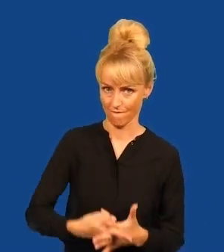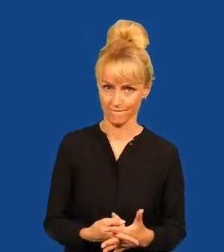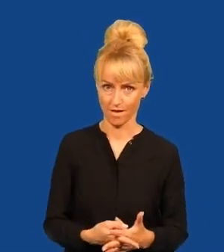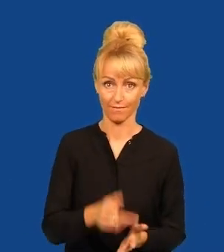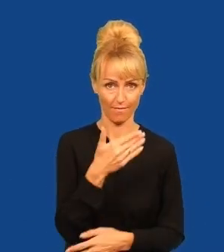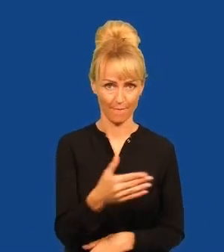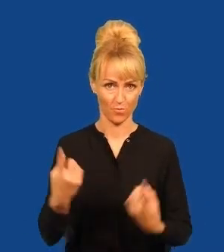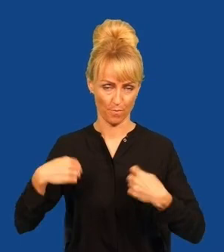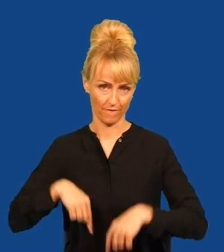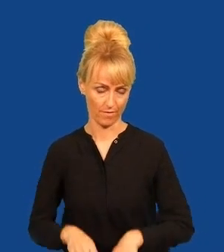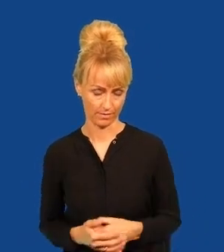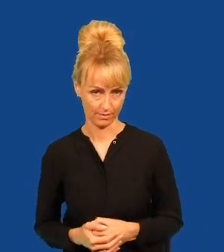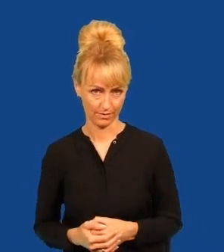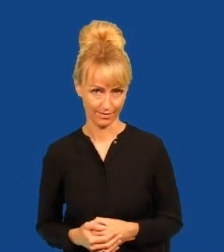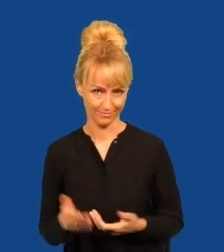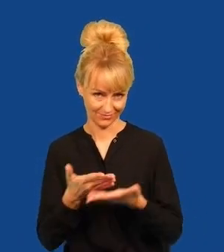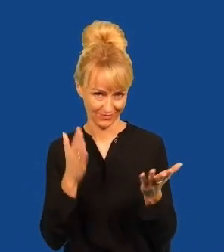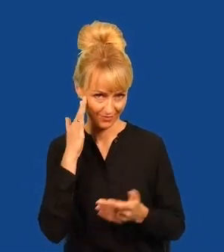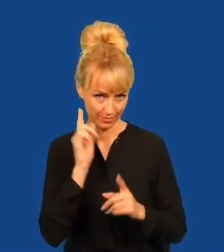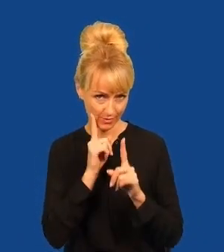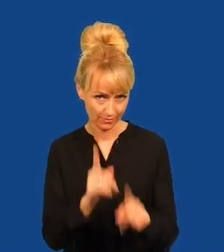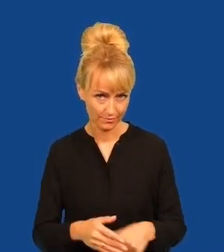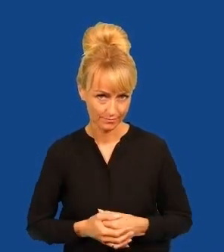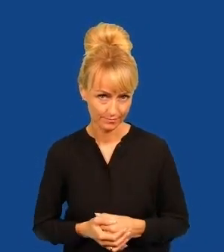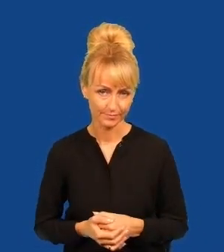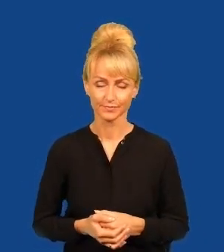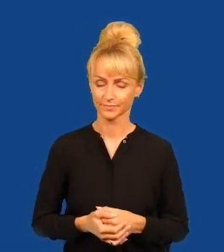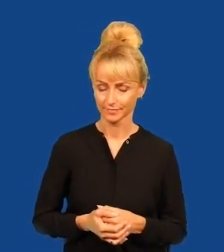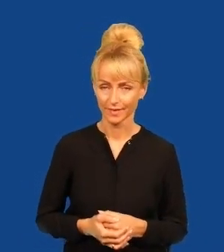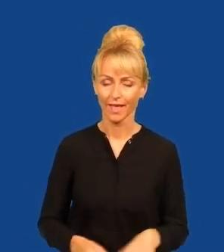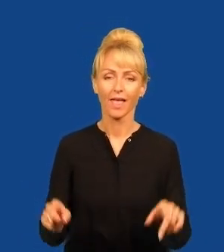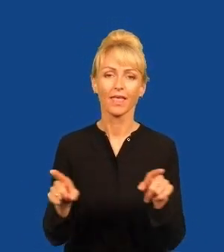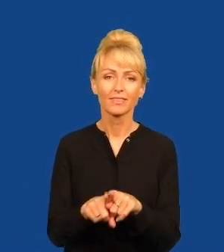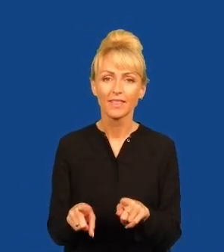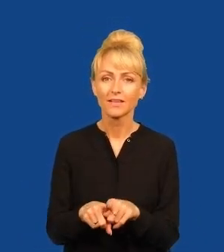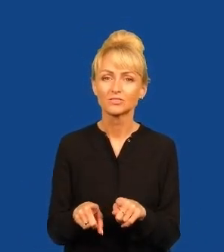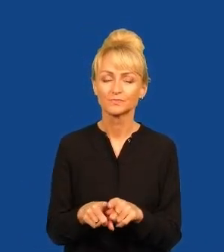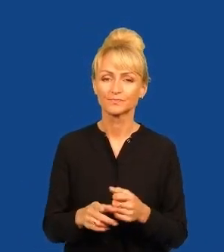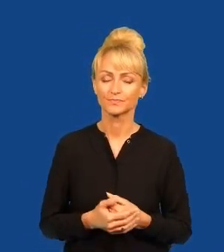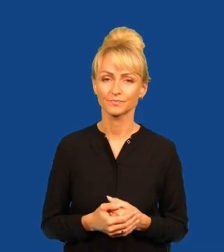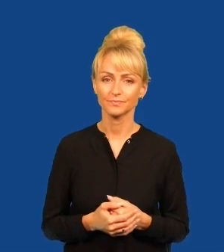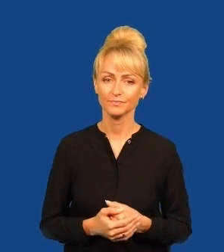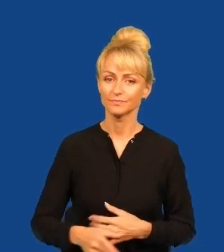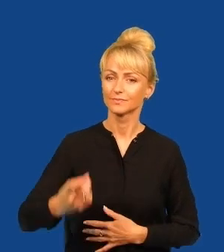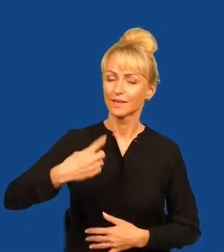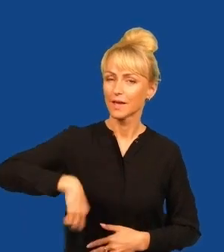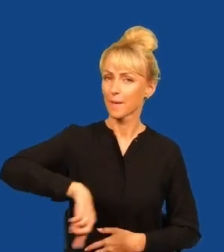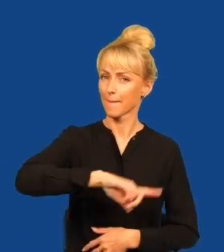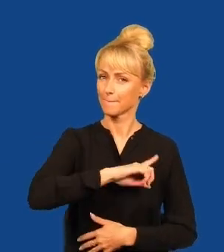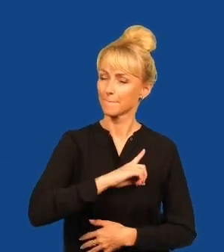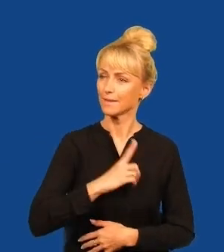To są rzeczy, które są bardzo często unikatowe na rynku. Kolejne też wyzwanie dla nas, żeby być